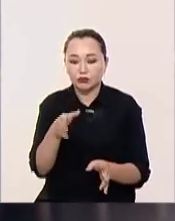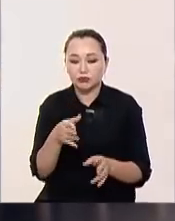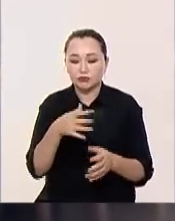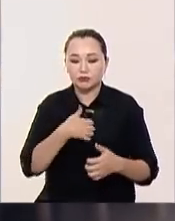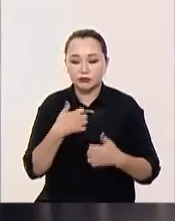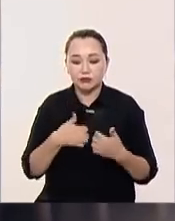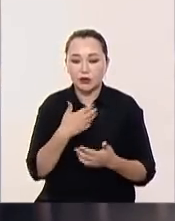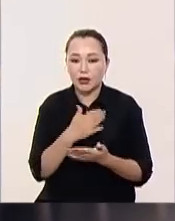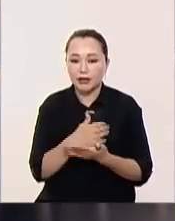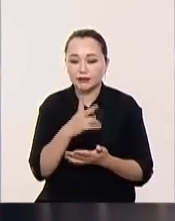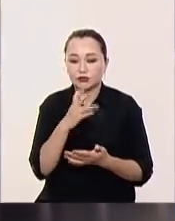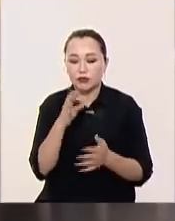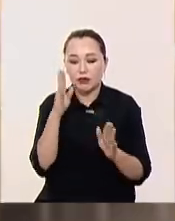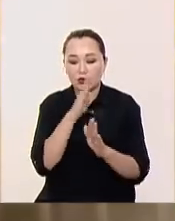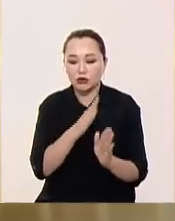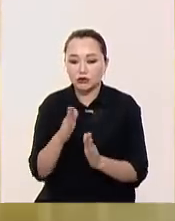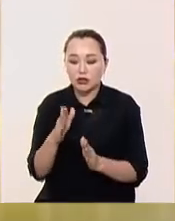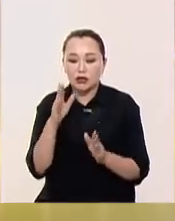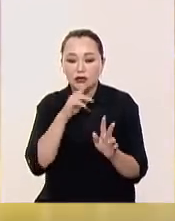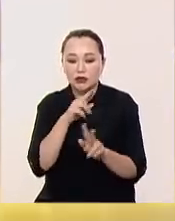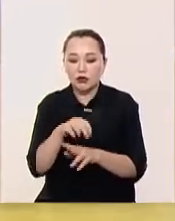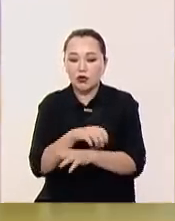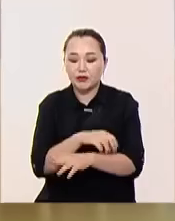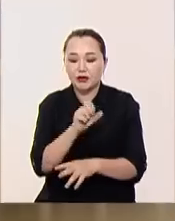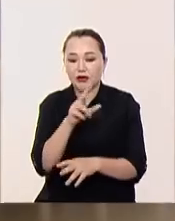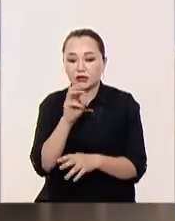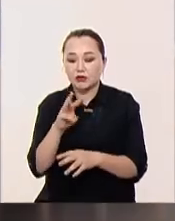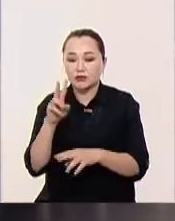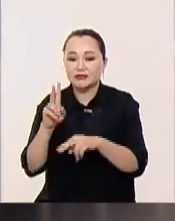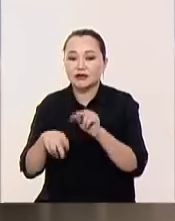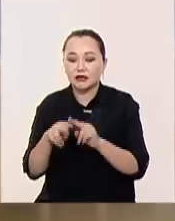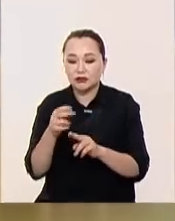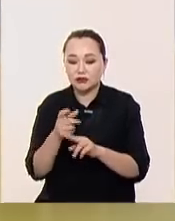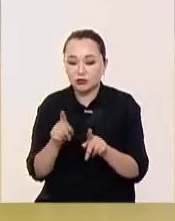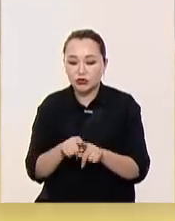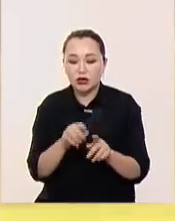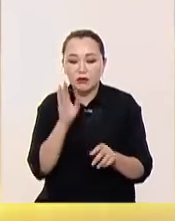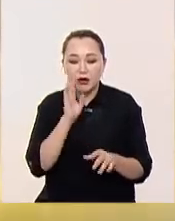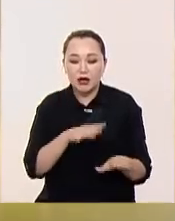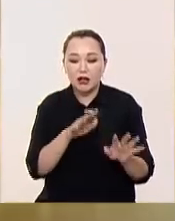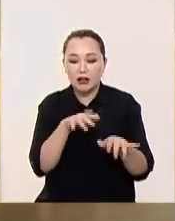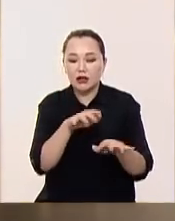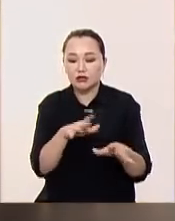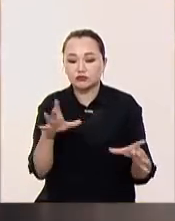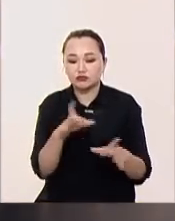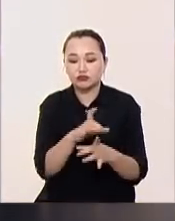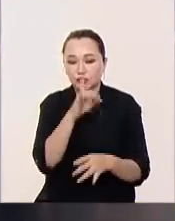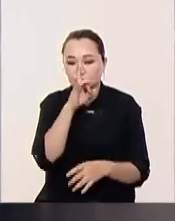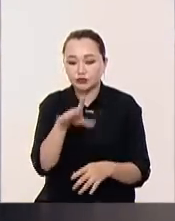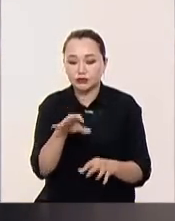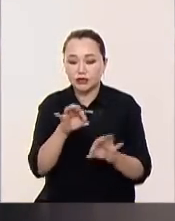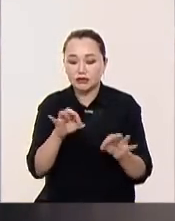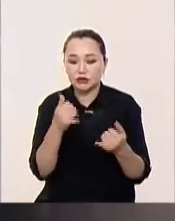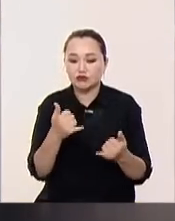күдіктенеді. Әйтсе де, экологиялық реттеу және бақылау комитеті атом электр станциясы салынғанның өзінде Балқаштың су қоры азаймайтынын айтып отыр.